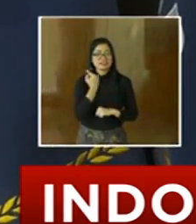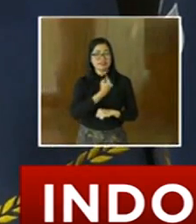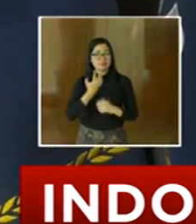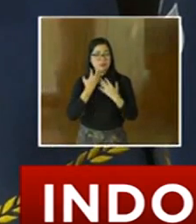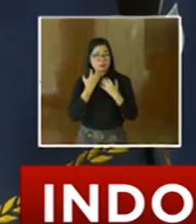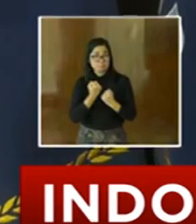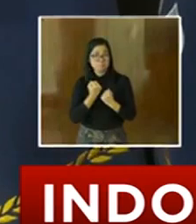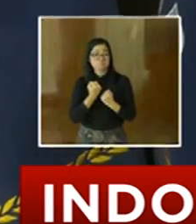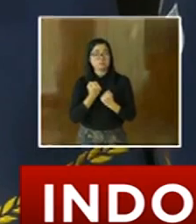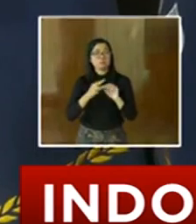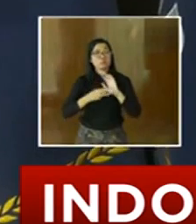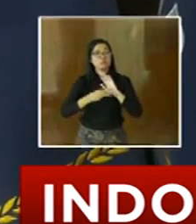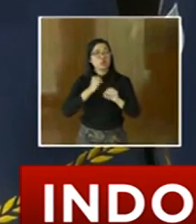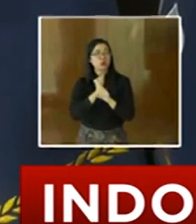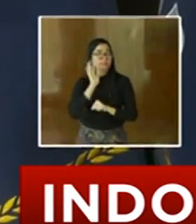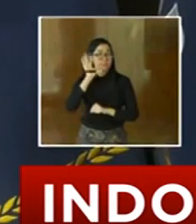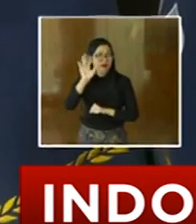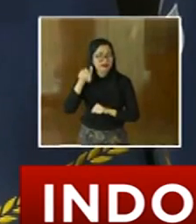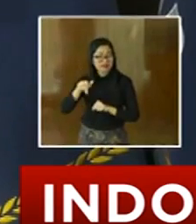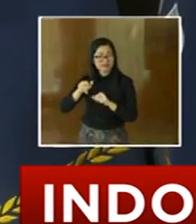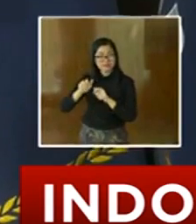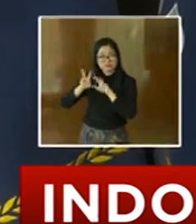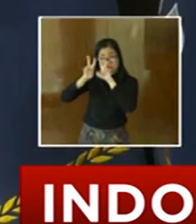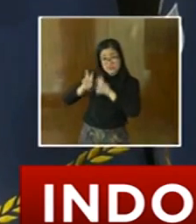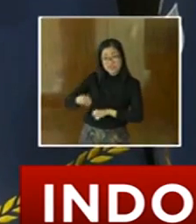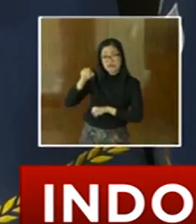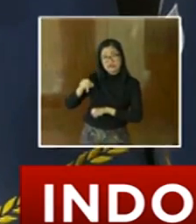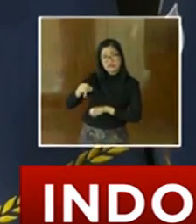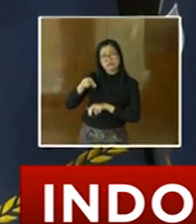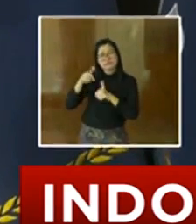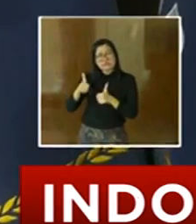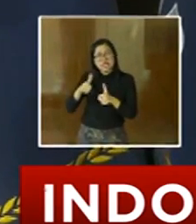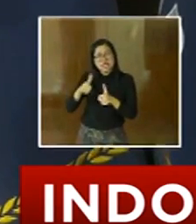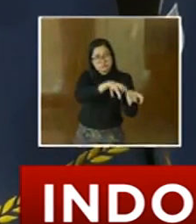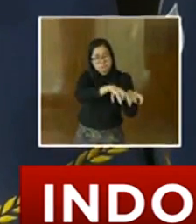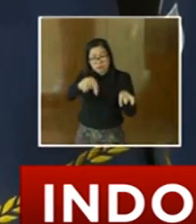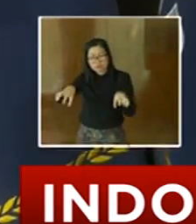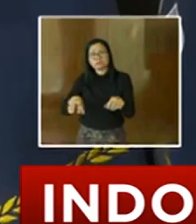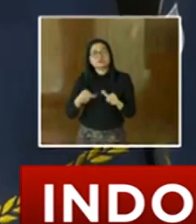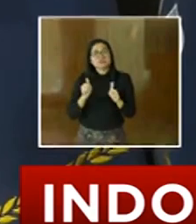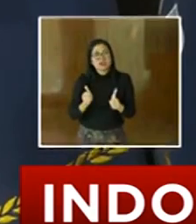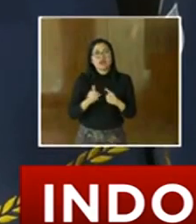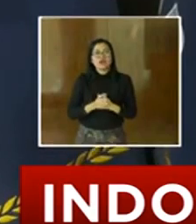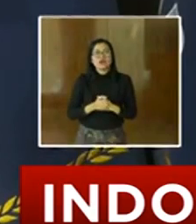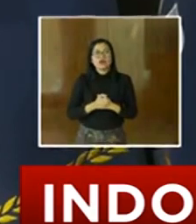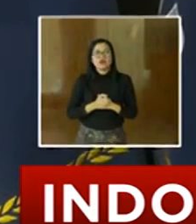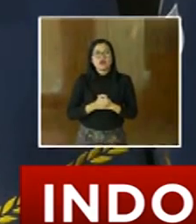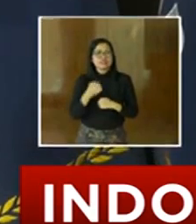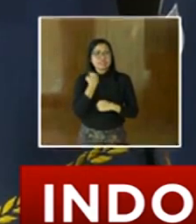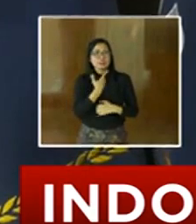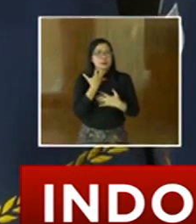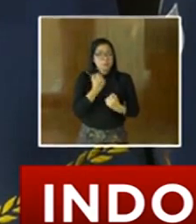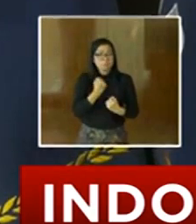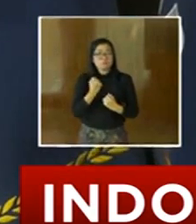minggu depan pemeriksaan ini sudah bisa dilaksanakan di banyak tempat kita berharap Surabaya tidak hanya dari universelle Angga